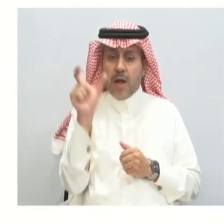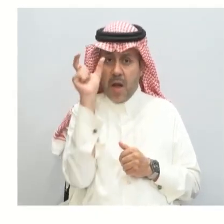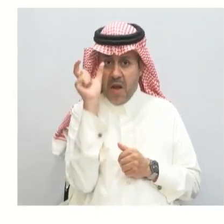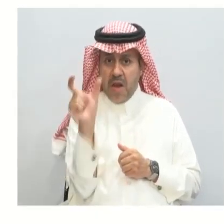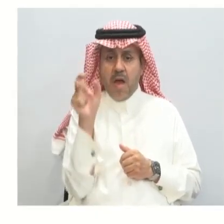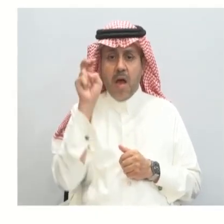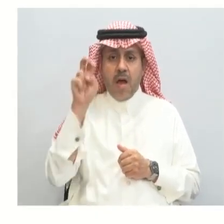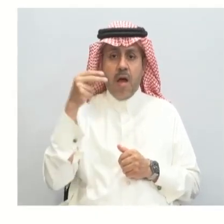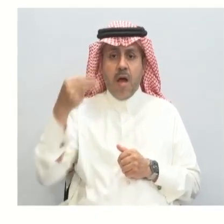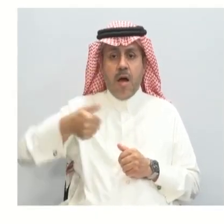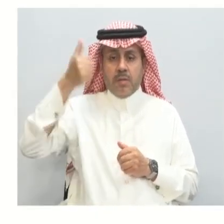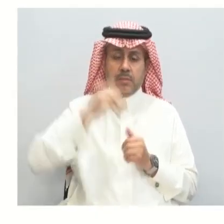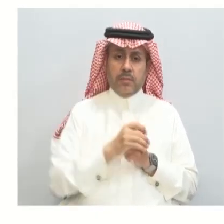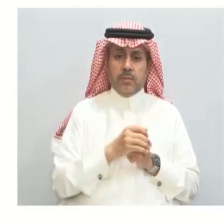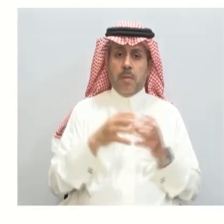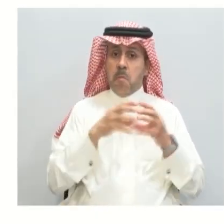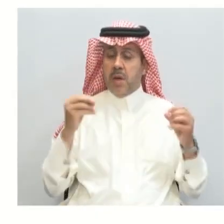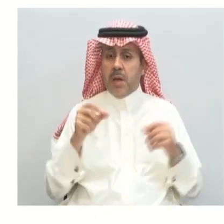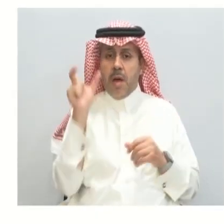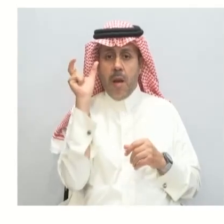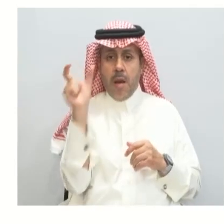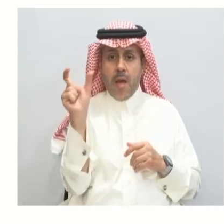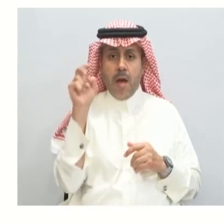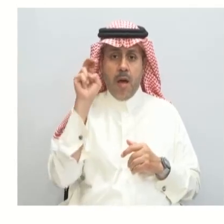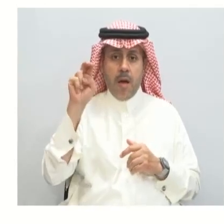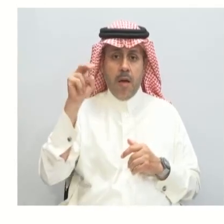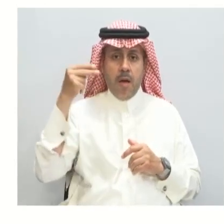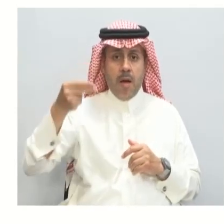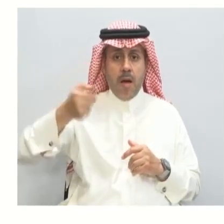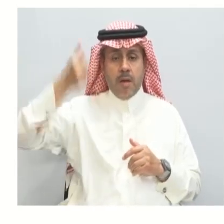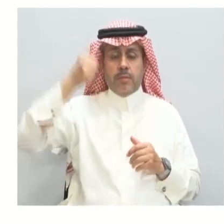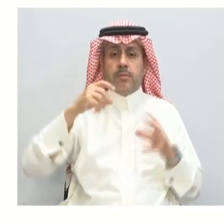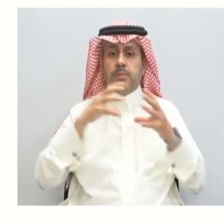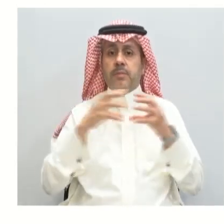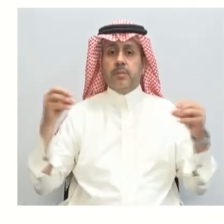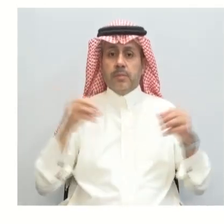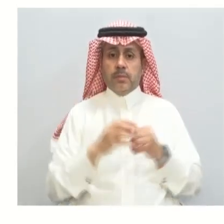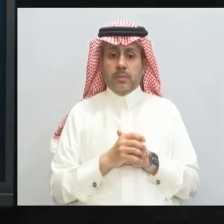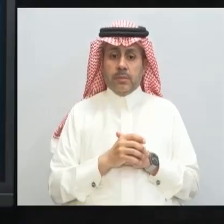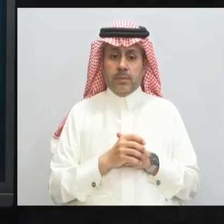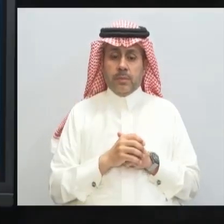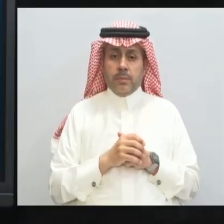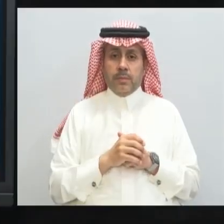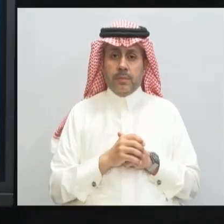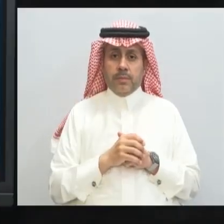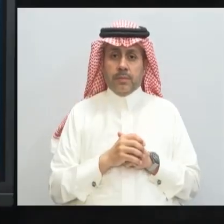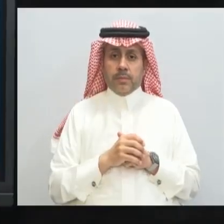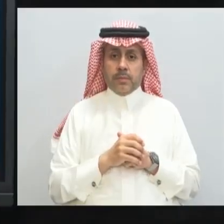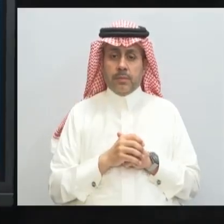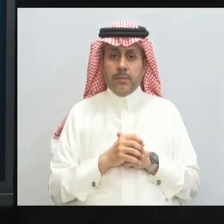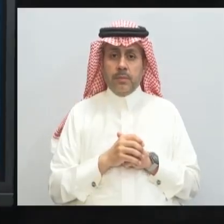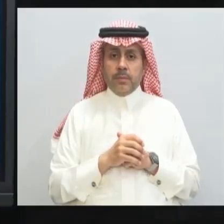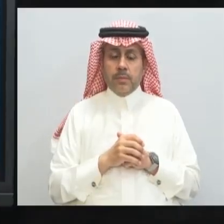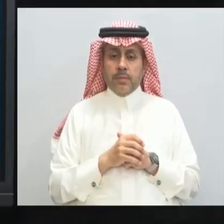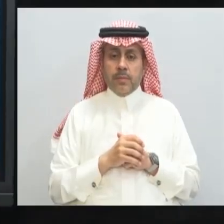معنى كلمه نقعا فاثرن به نقعا نقع ما معنى هذه الكلمه